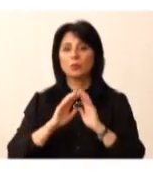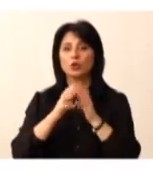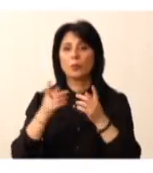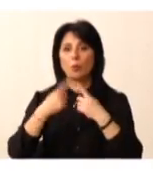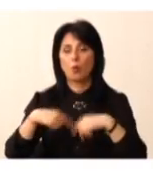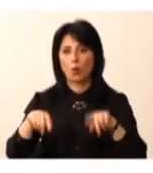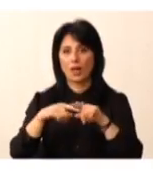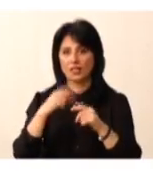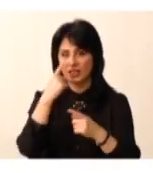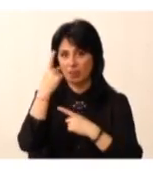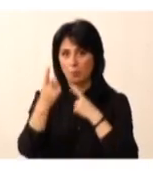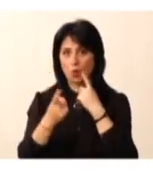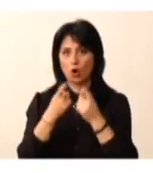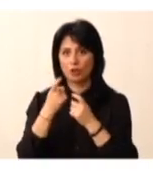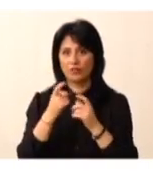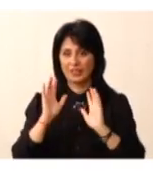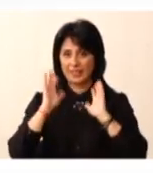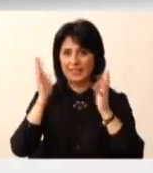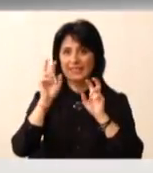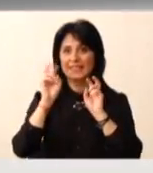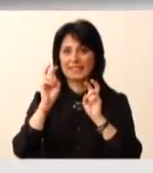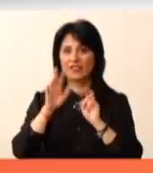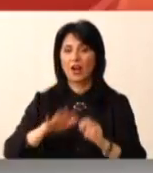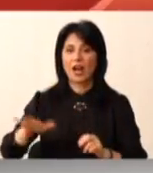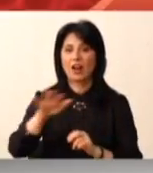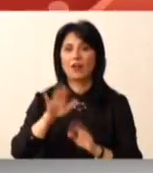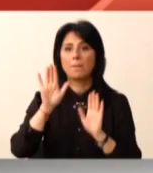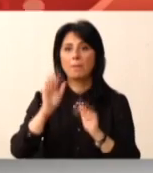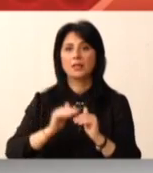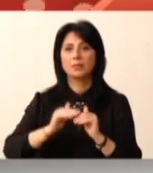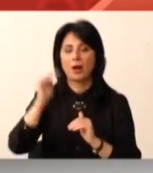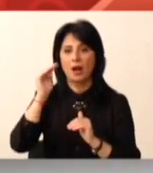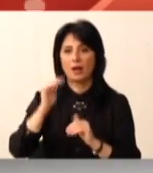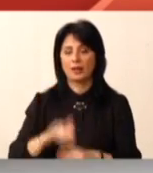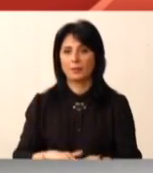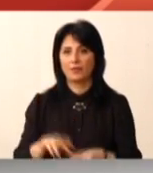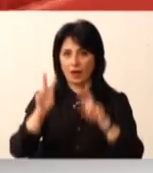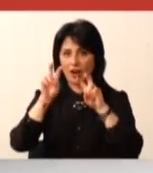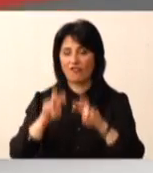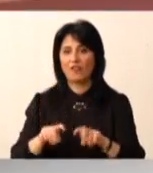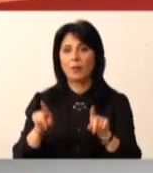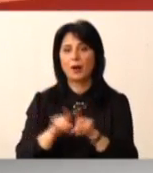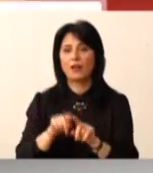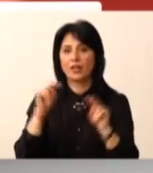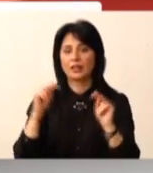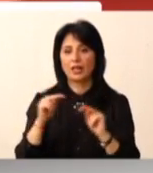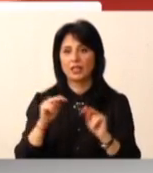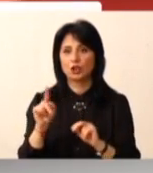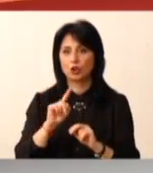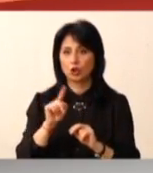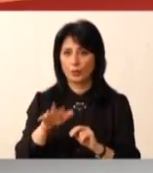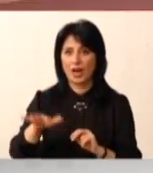მსოფლიო ორგანიზაციის მონაცემებით არტერიული წნევა ქვეყანაში მაინც მაღალია. კვლევარებმა ასევე დაადასტურეს,